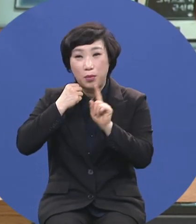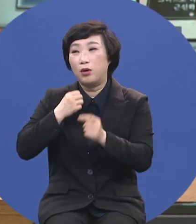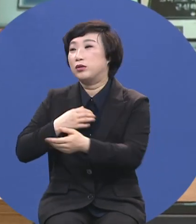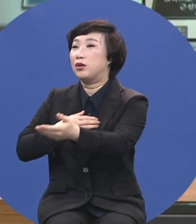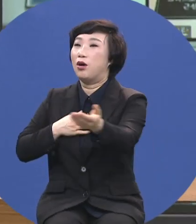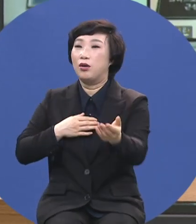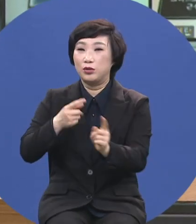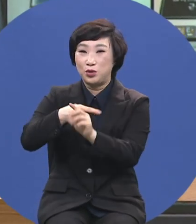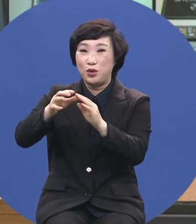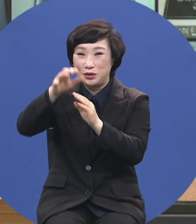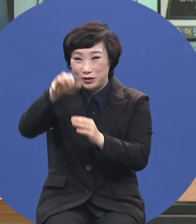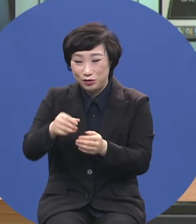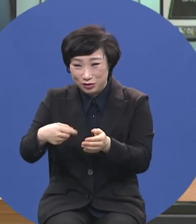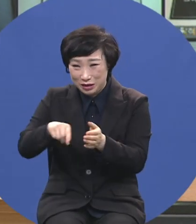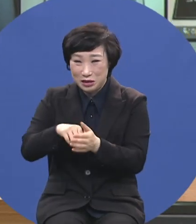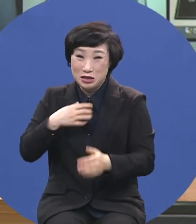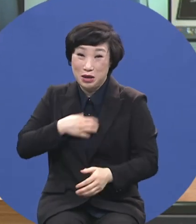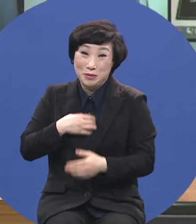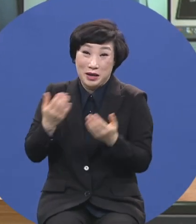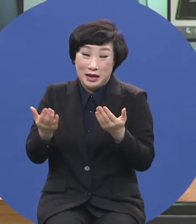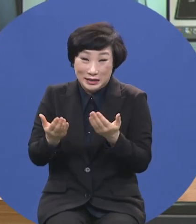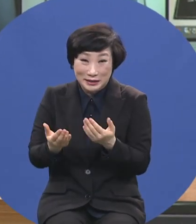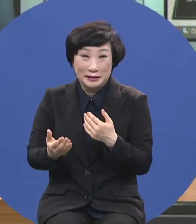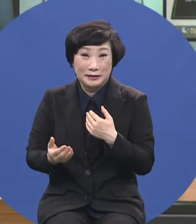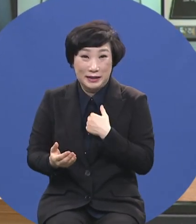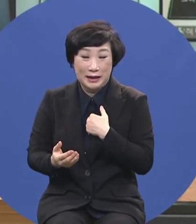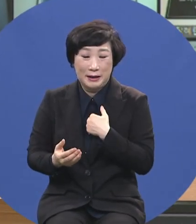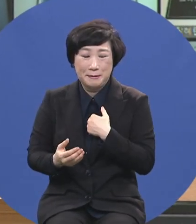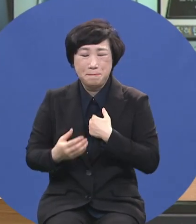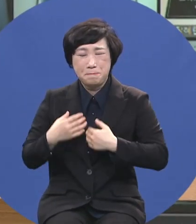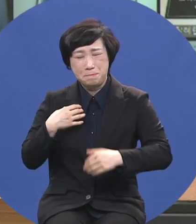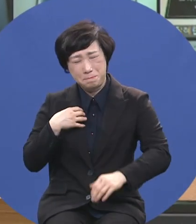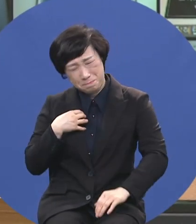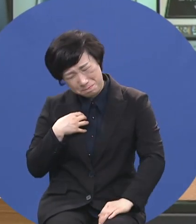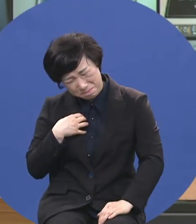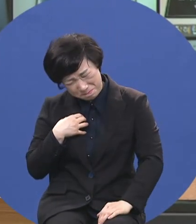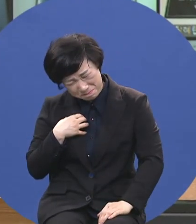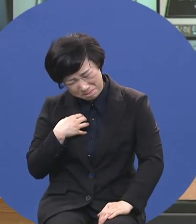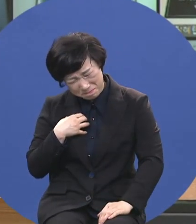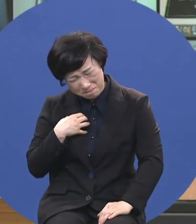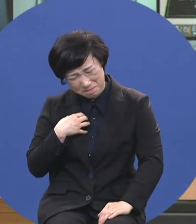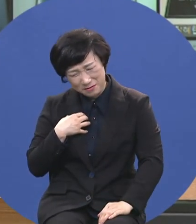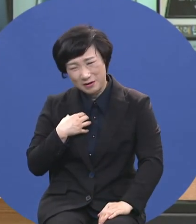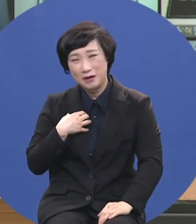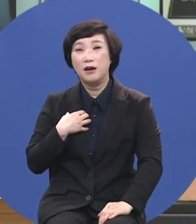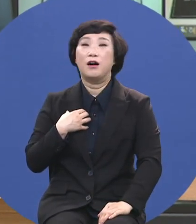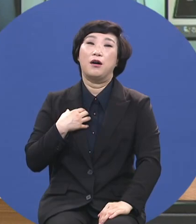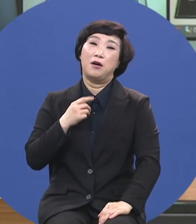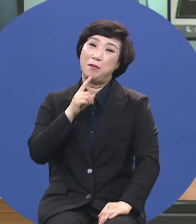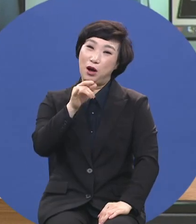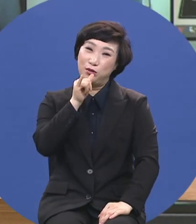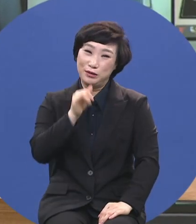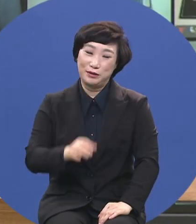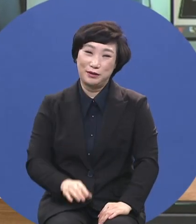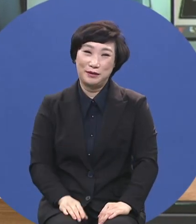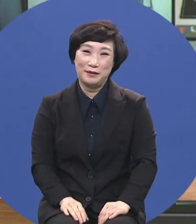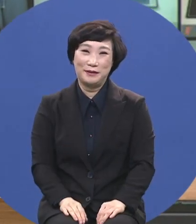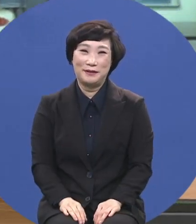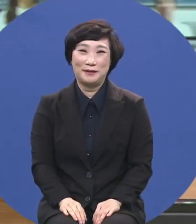너희들의 교회를 위해 염려하는 것이 내게 심히 근심이라고 그랬어.